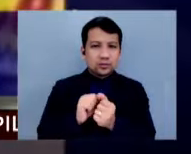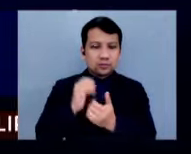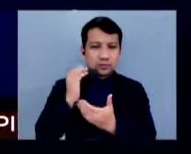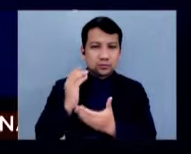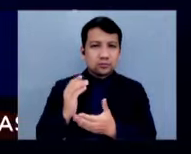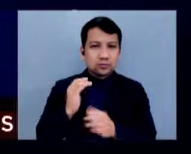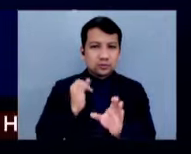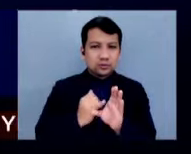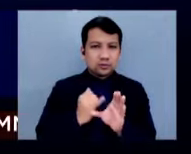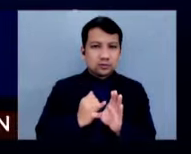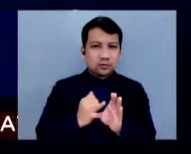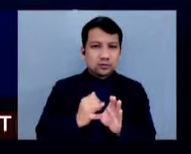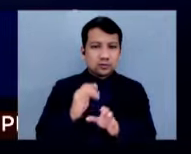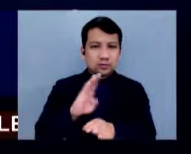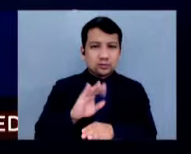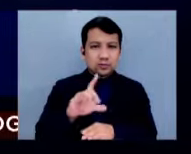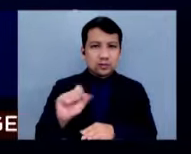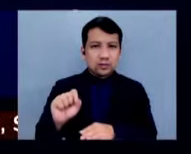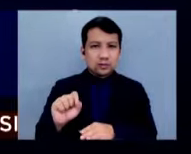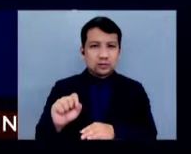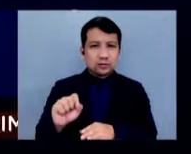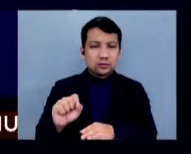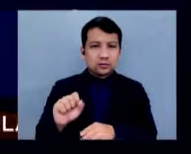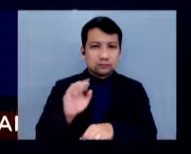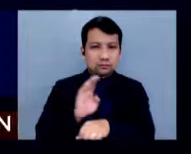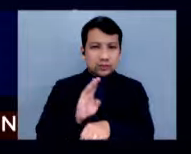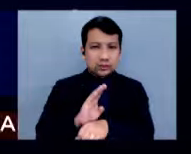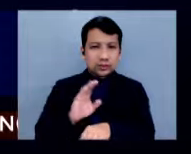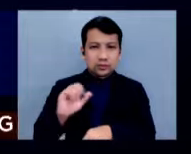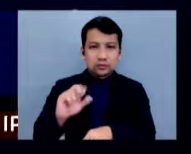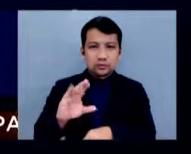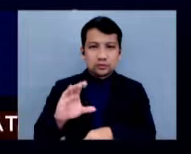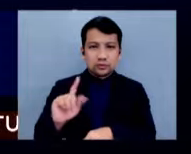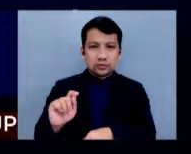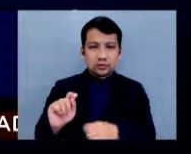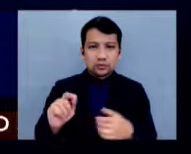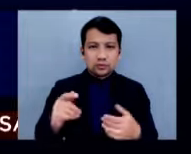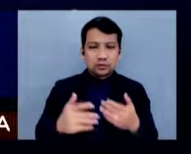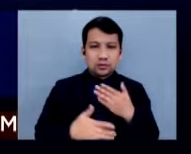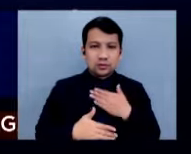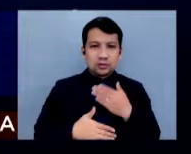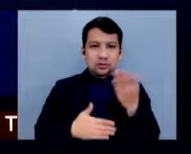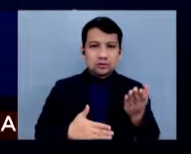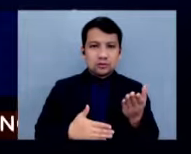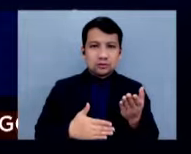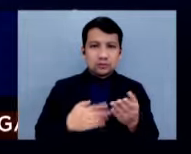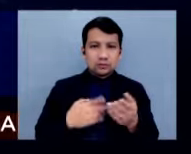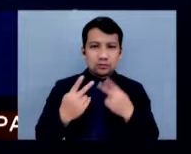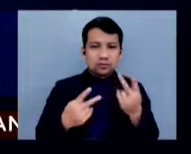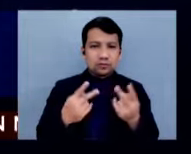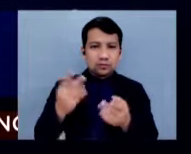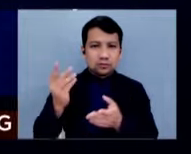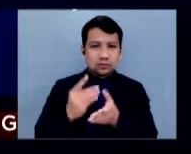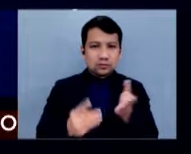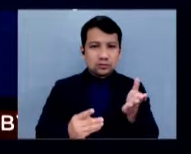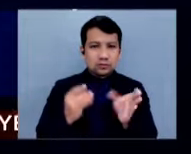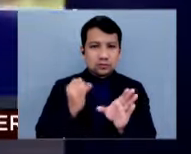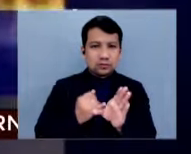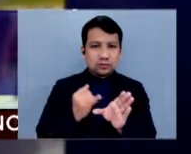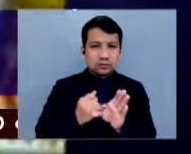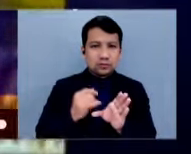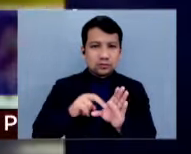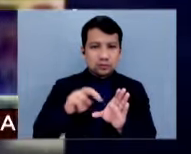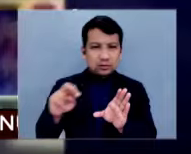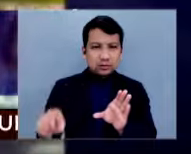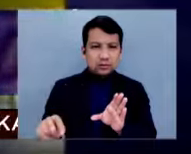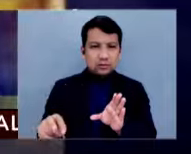rutang Baclaran-Sukat sa Paranaque. Nung una, tuwang-tuwa pa si Joy sa kakaibang disenyo ng jeep, pero nang makasakay na,